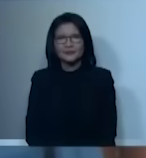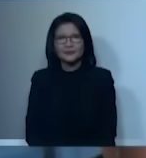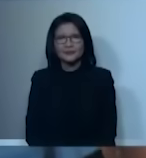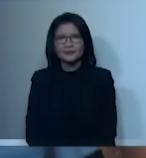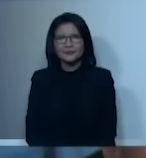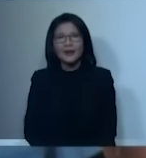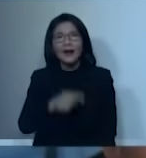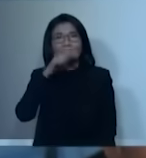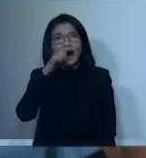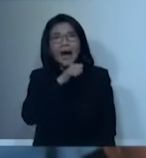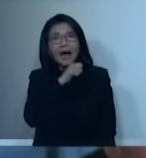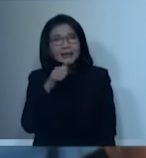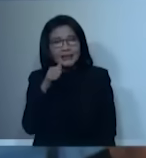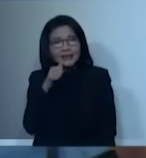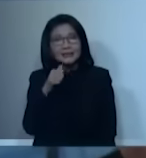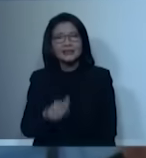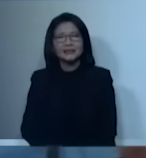Anis ya memang